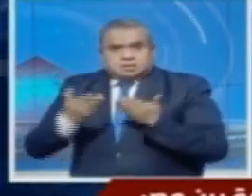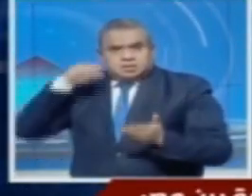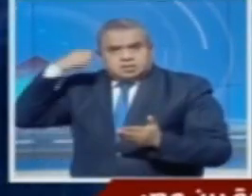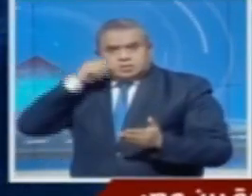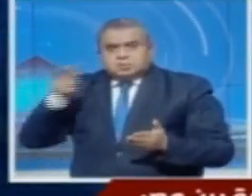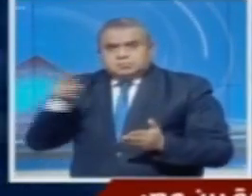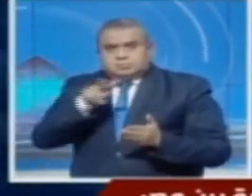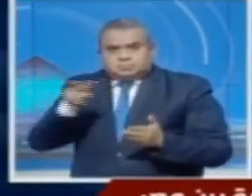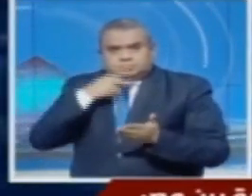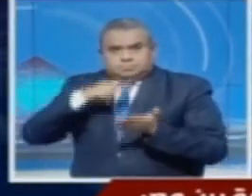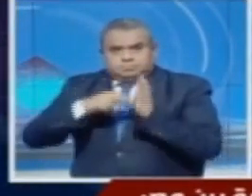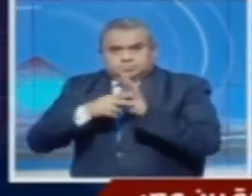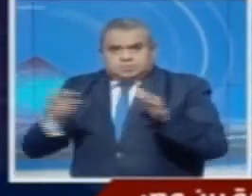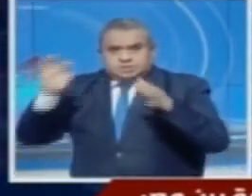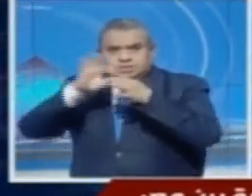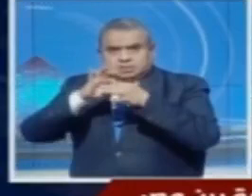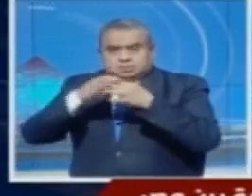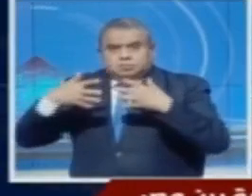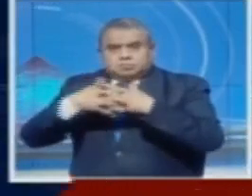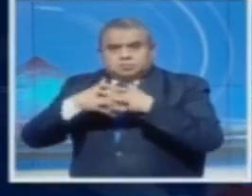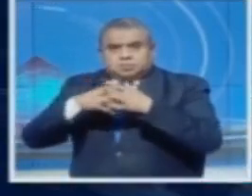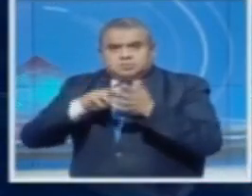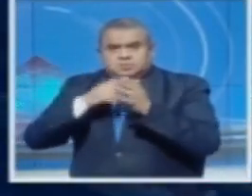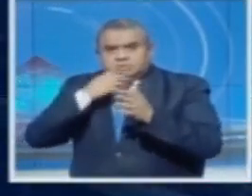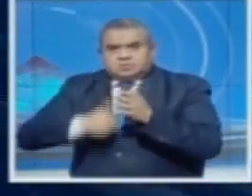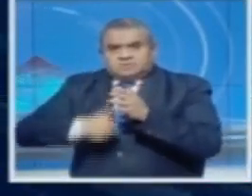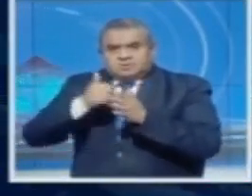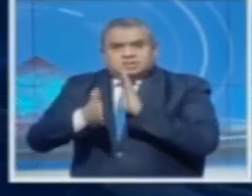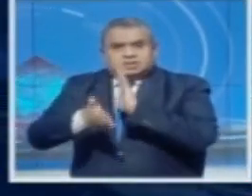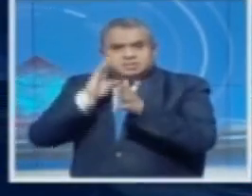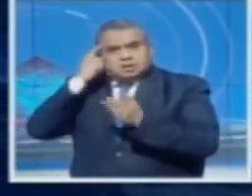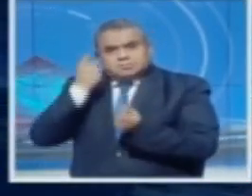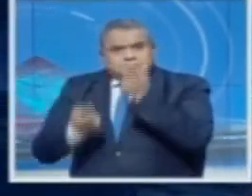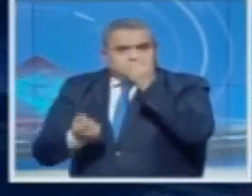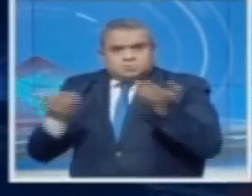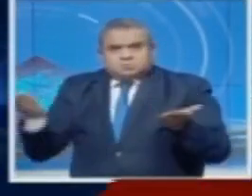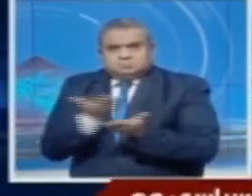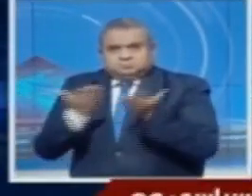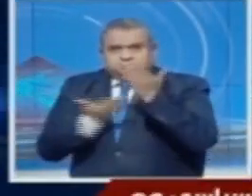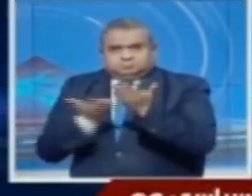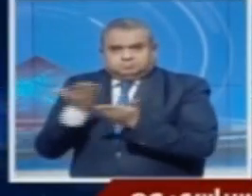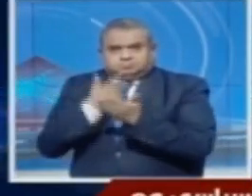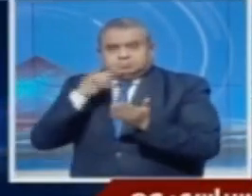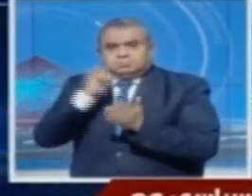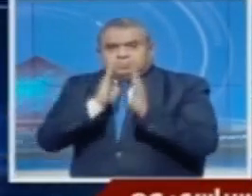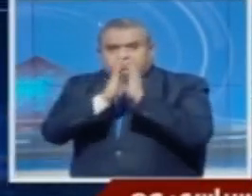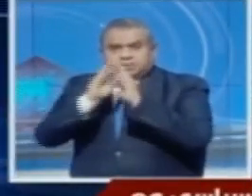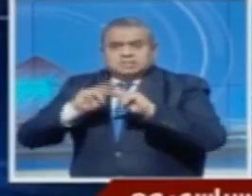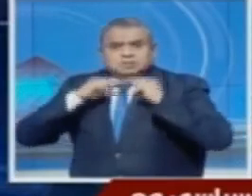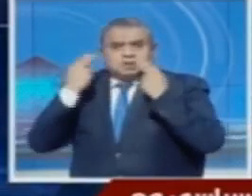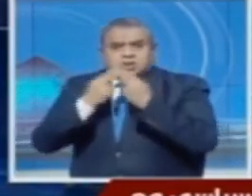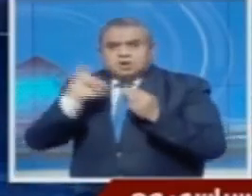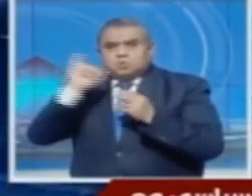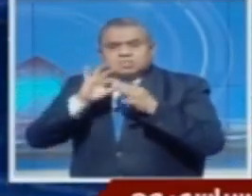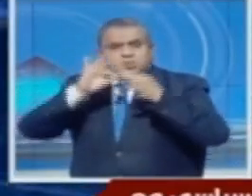الرئيسان خلال اللقاء سبل تعزيز أطر التعاون المشترك فضلا عن تبادل الرؤى بشأن عدد من الملفات